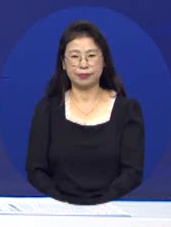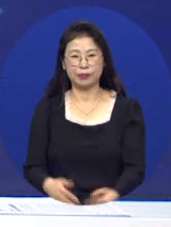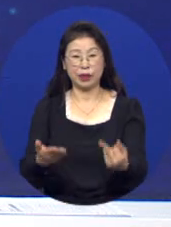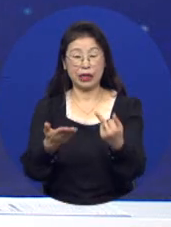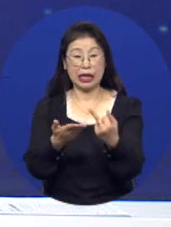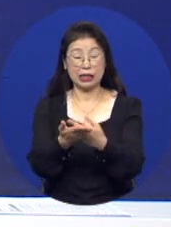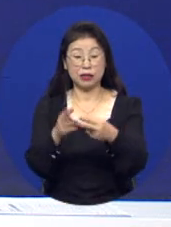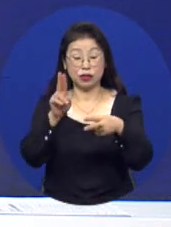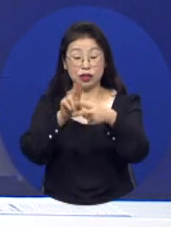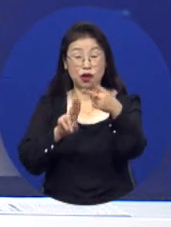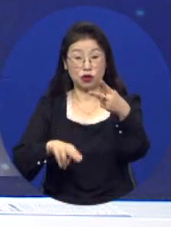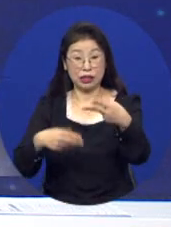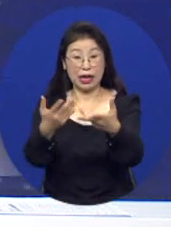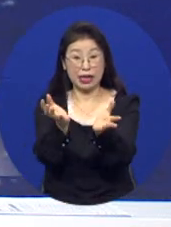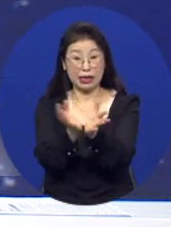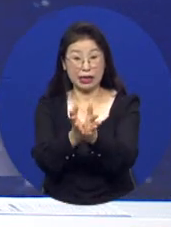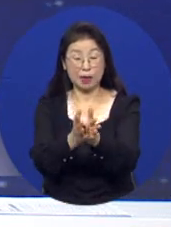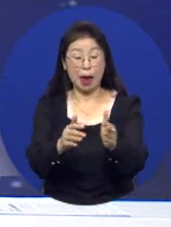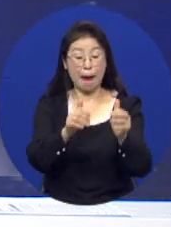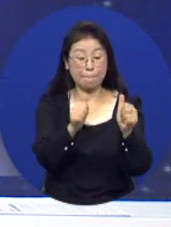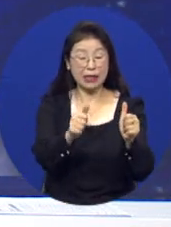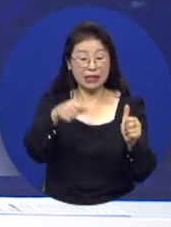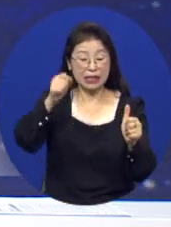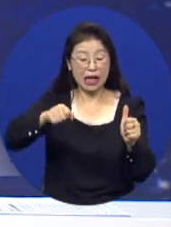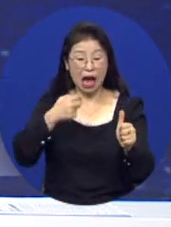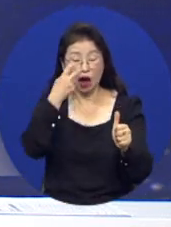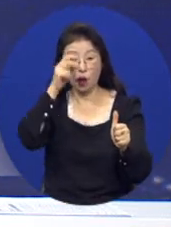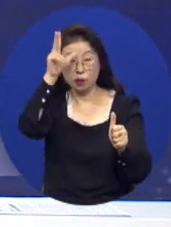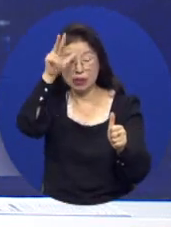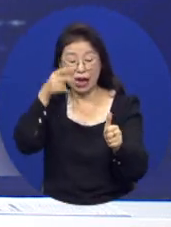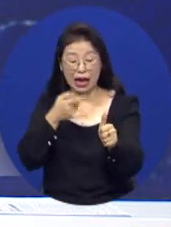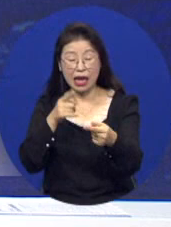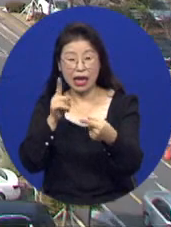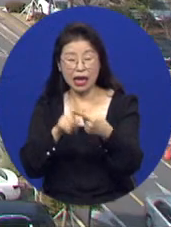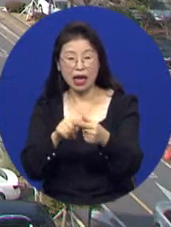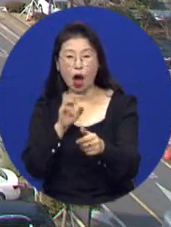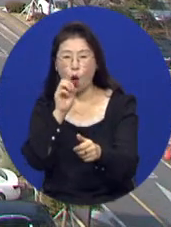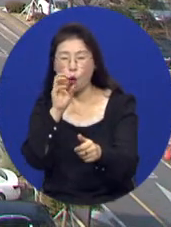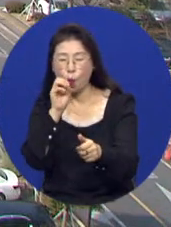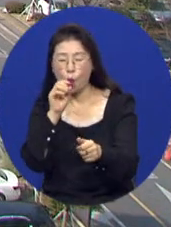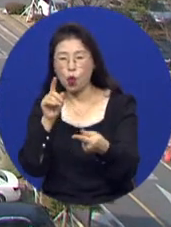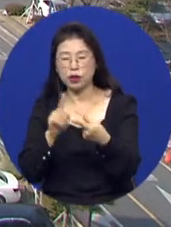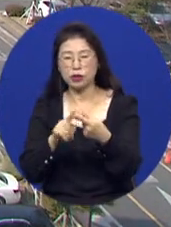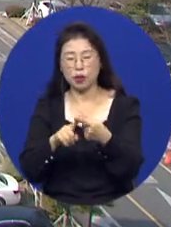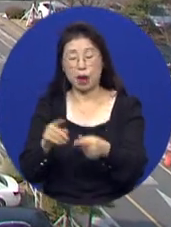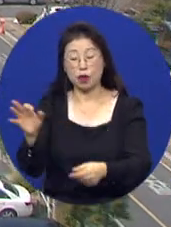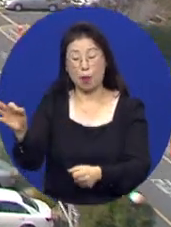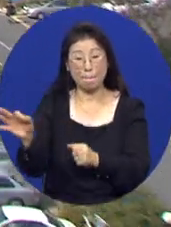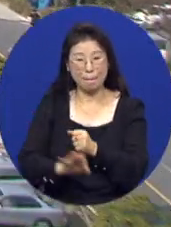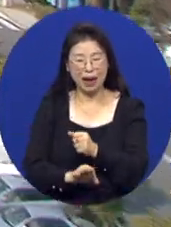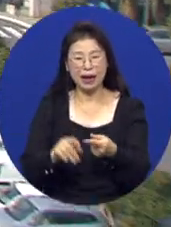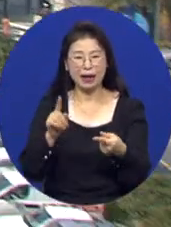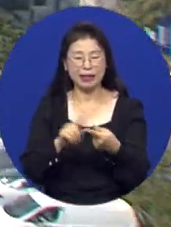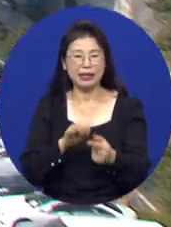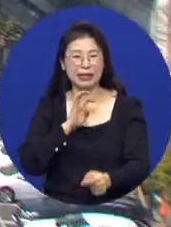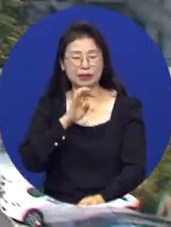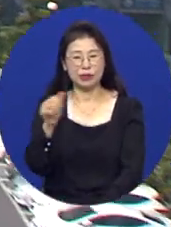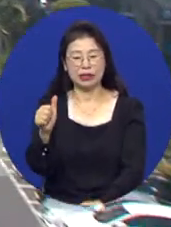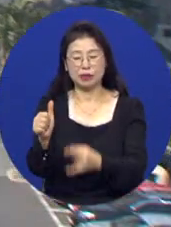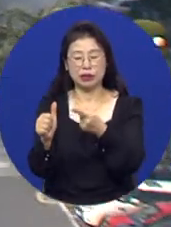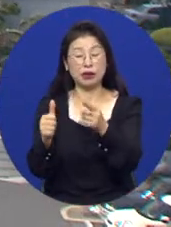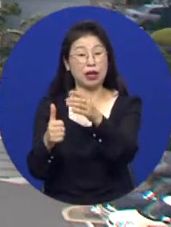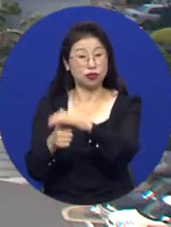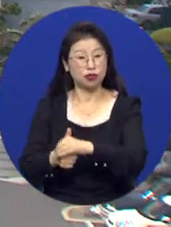제주지검 형사 3부는 판사와 검사에게 로비해 주겠다며 지인에게 돈을 가로챈 혐의로 40대